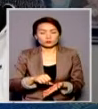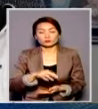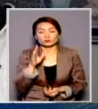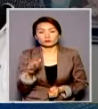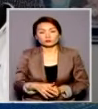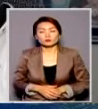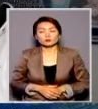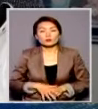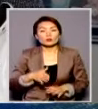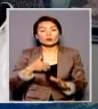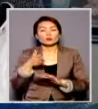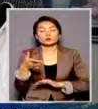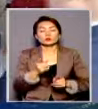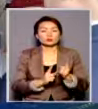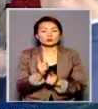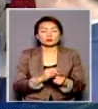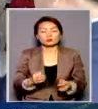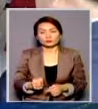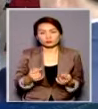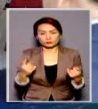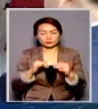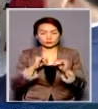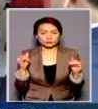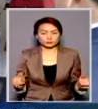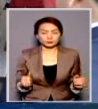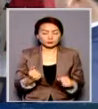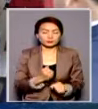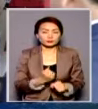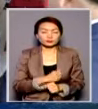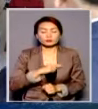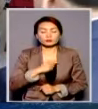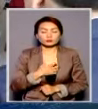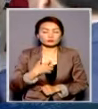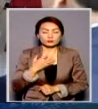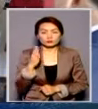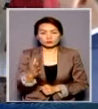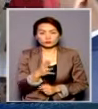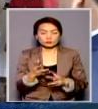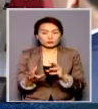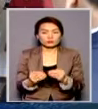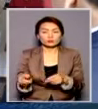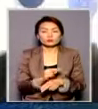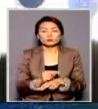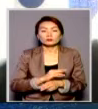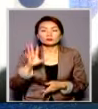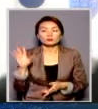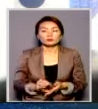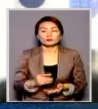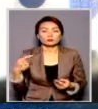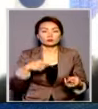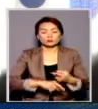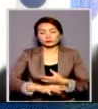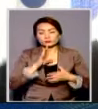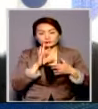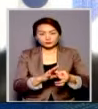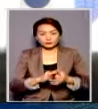болады. Бұл алда болатын реформаның ауқымдылығы мен іргелі сипатта екенін көрсетеді. Бұл түзетулердің барлығы бір-бірімен